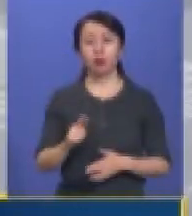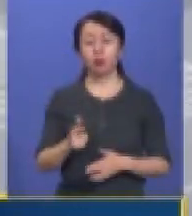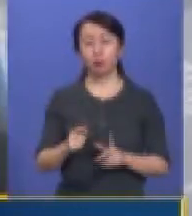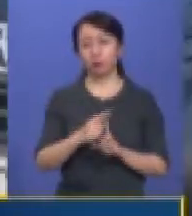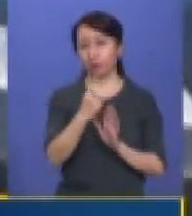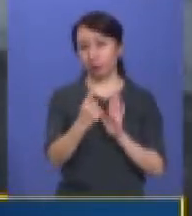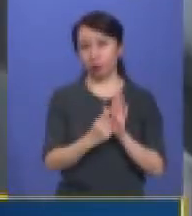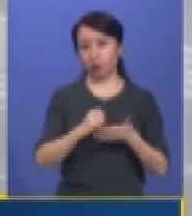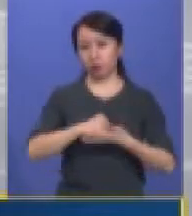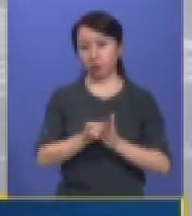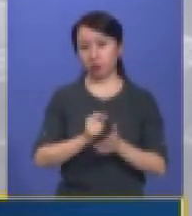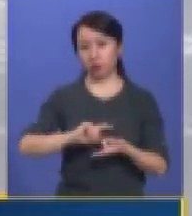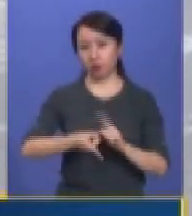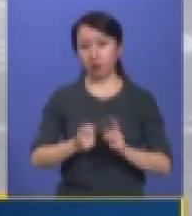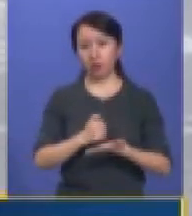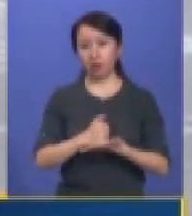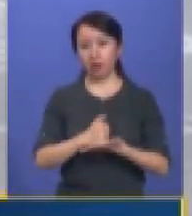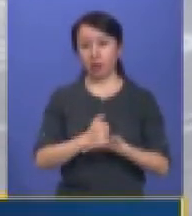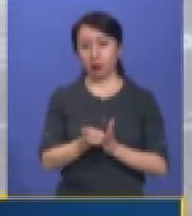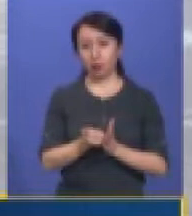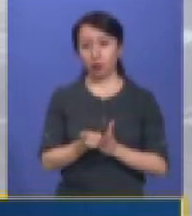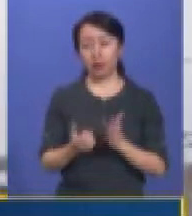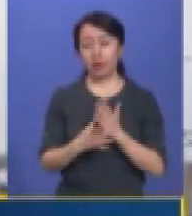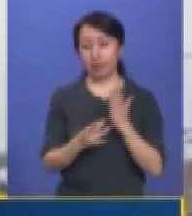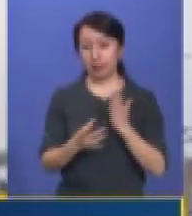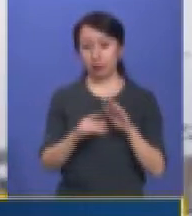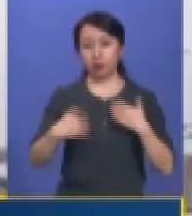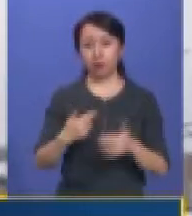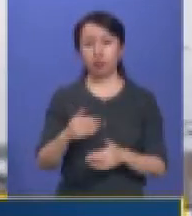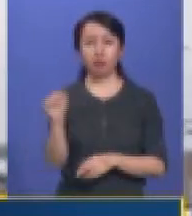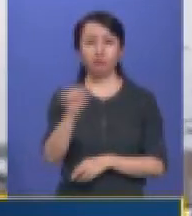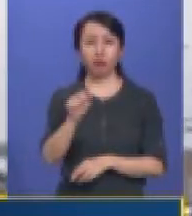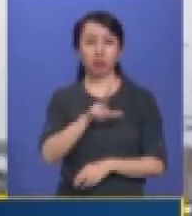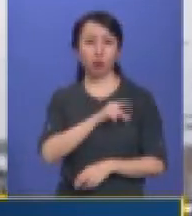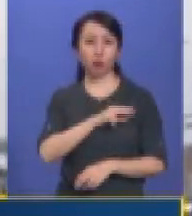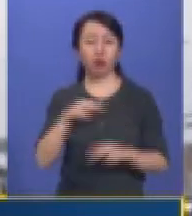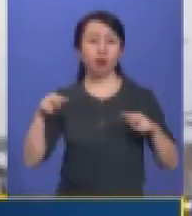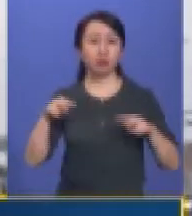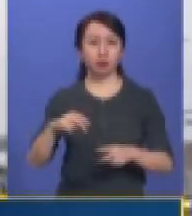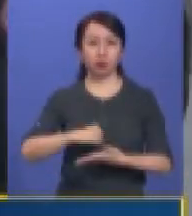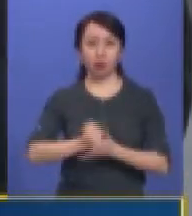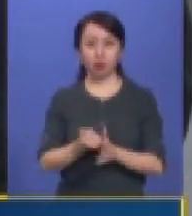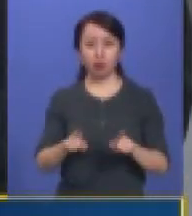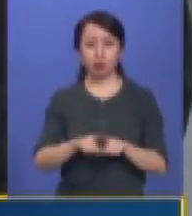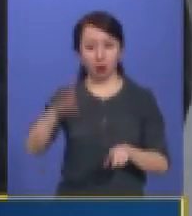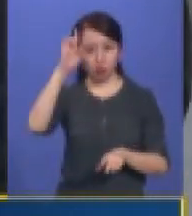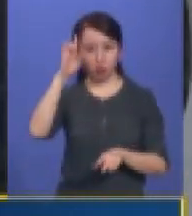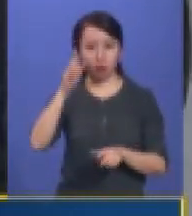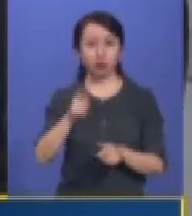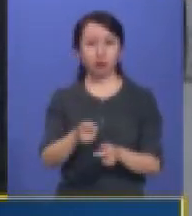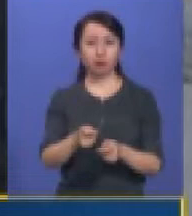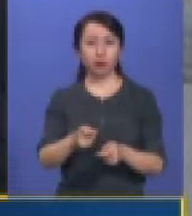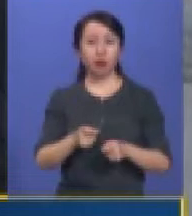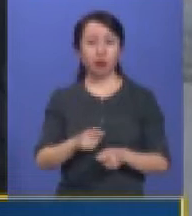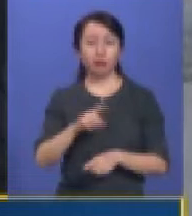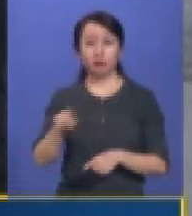Вопросы регистрации и перерегистрации транспорта, прием экзаменов, выдача водительских удостоверений, свидетельства о регистрации, а также государственных